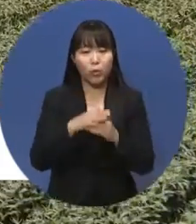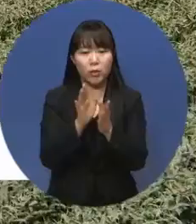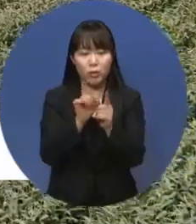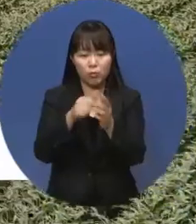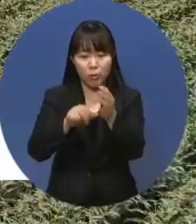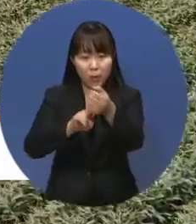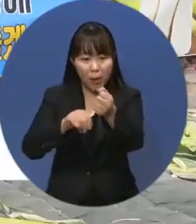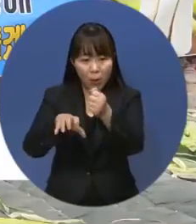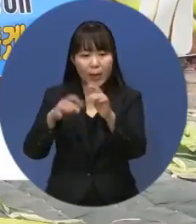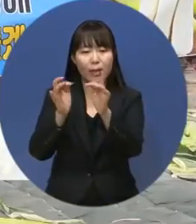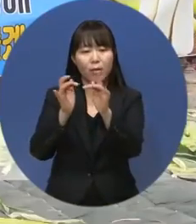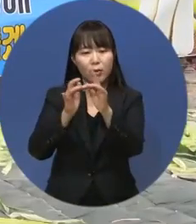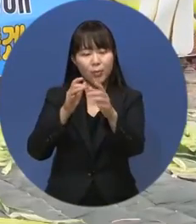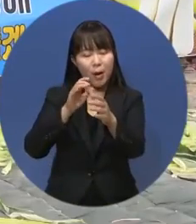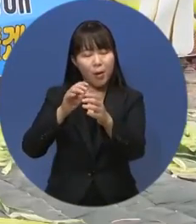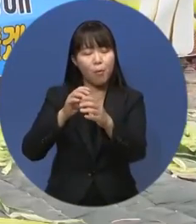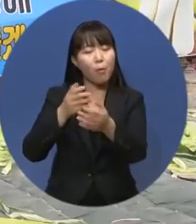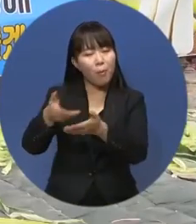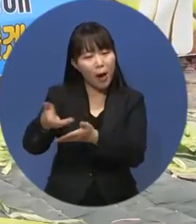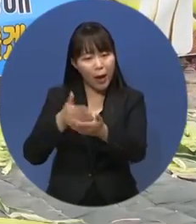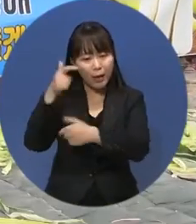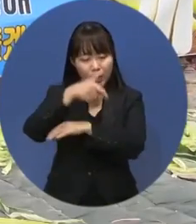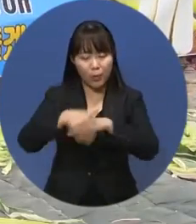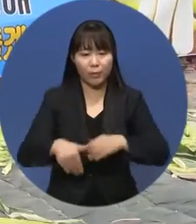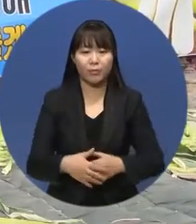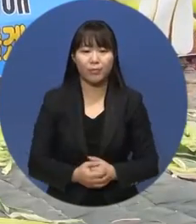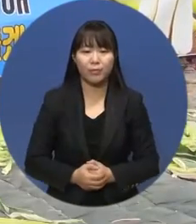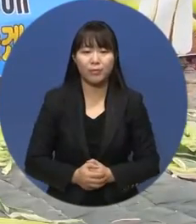온라인 등으로 유통 할 계획입니다